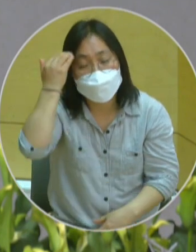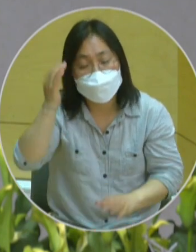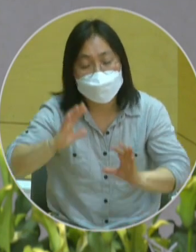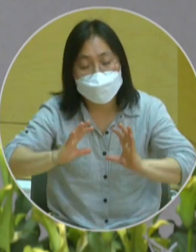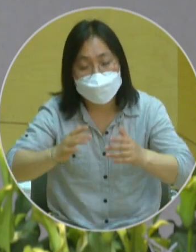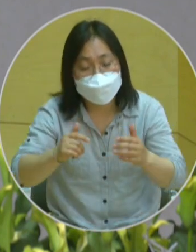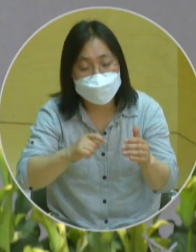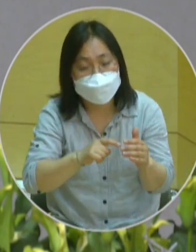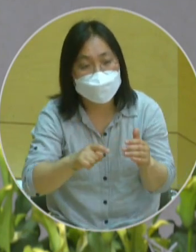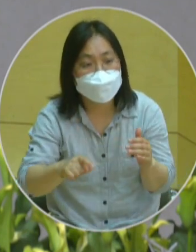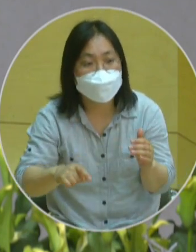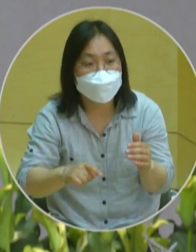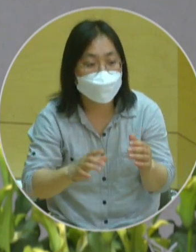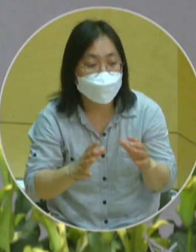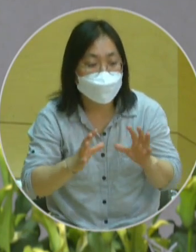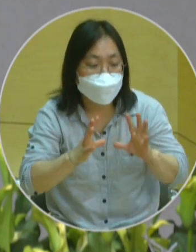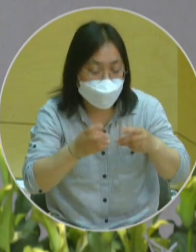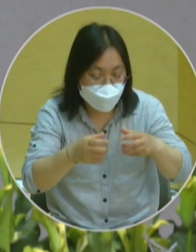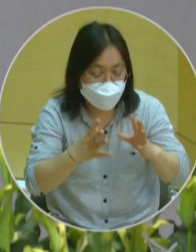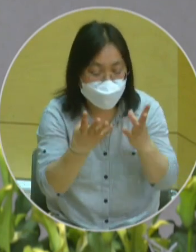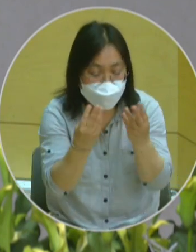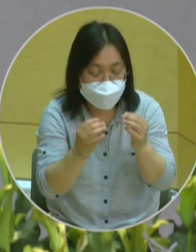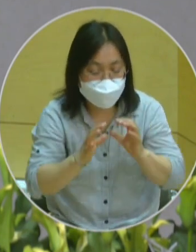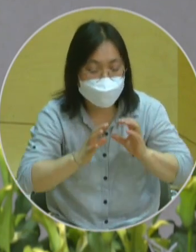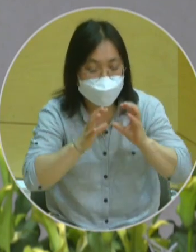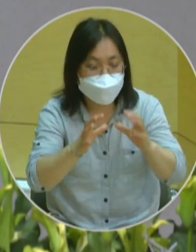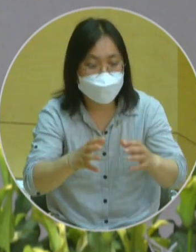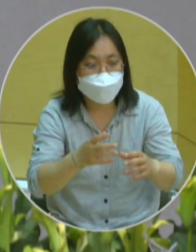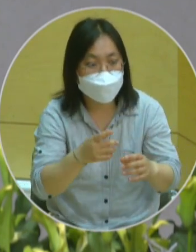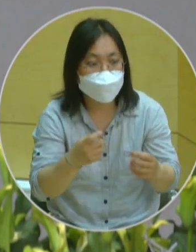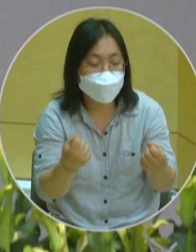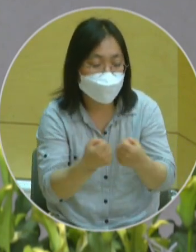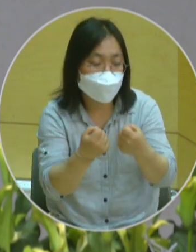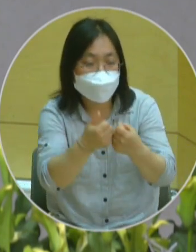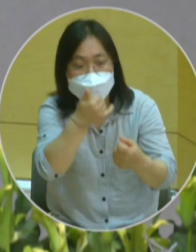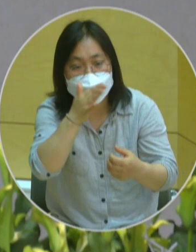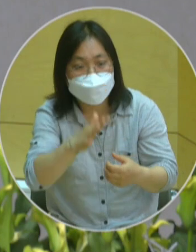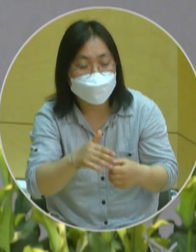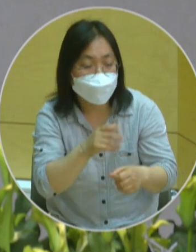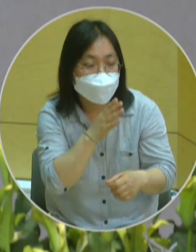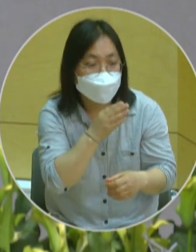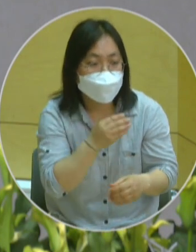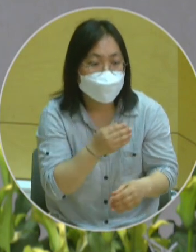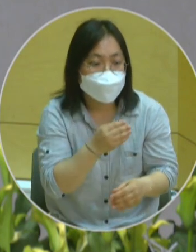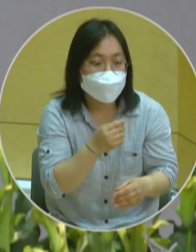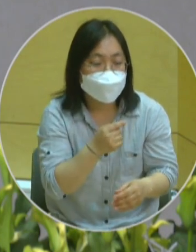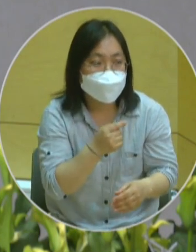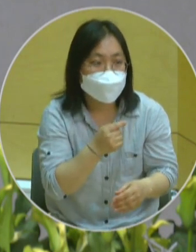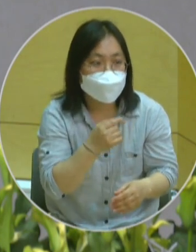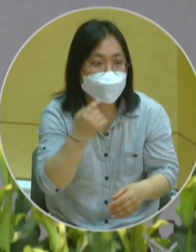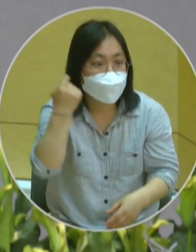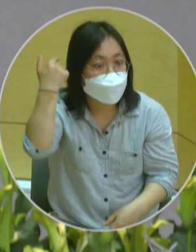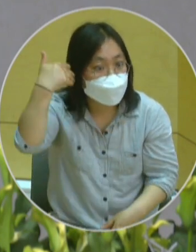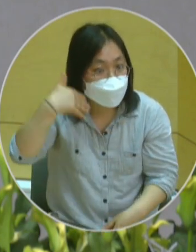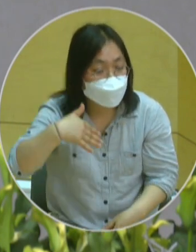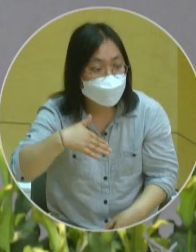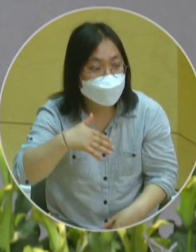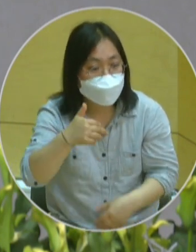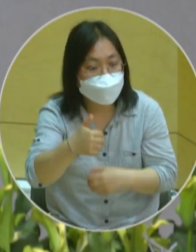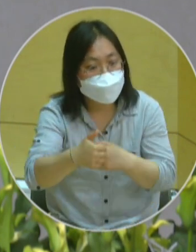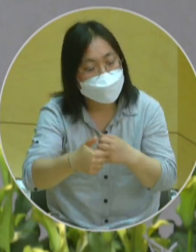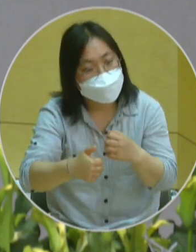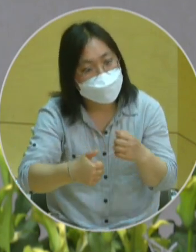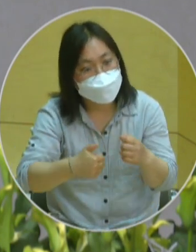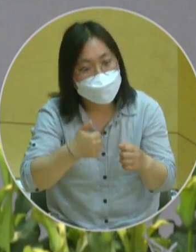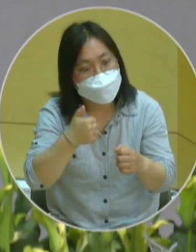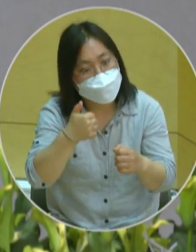속에서 늘 열강들이 각축전이 벌어졌지만 중국은 500년, 2조 500년 동안 우리나라를 지배했던 나라입니다. 사실상 우리가